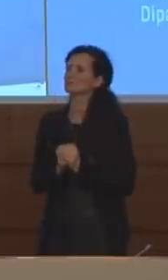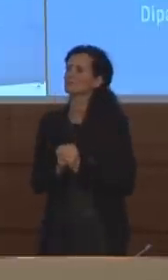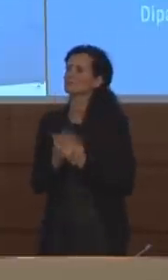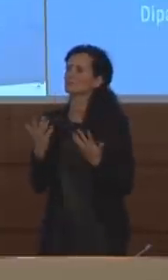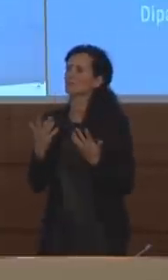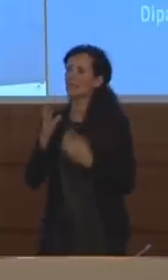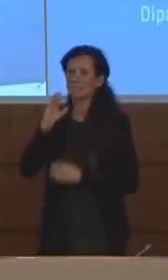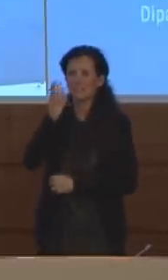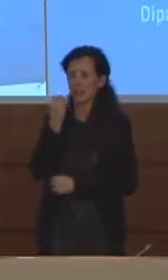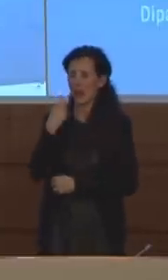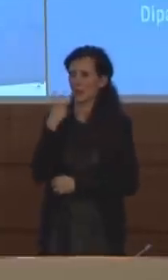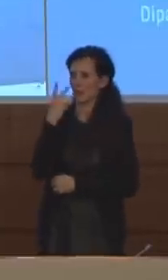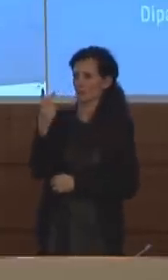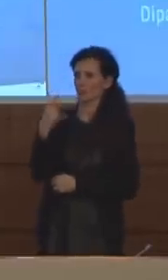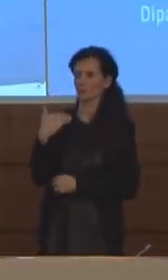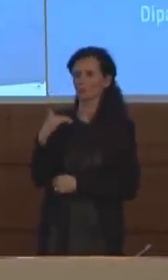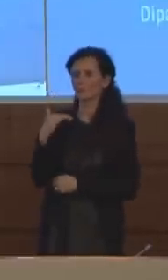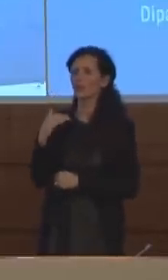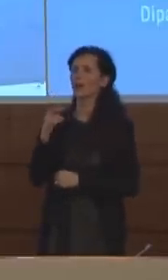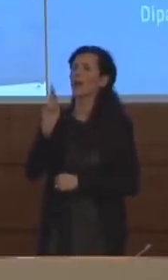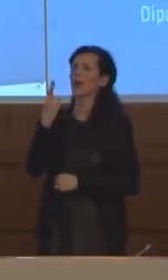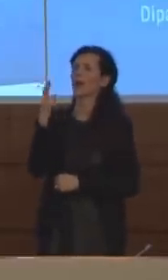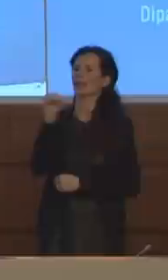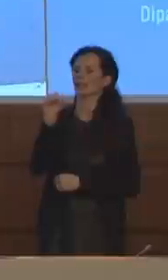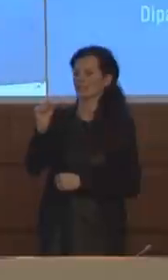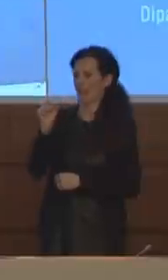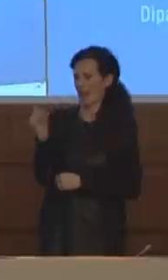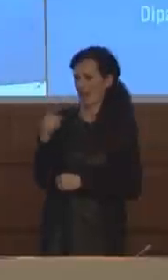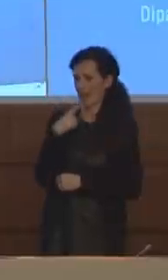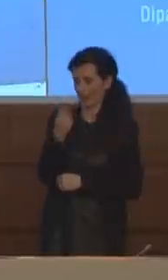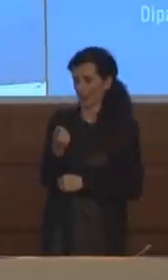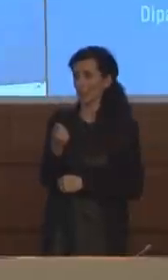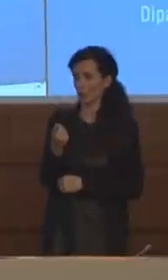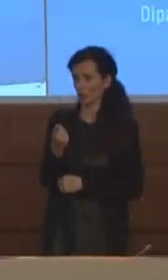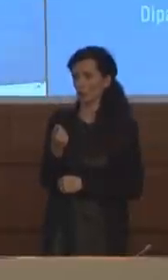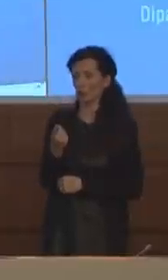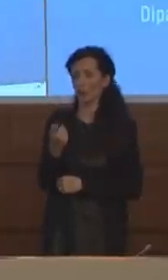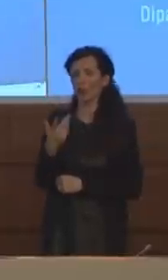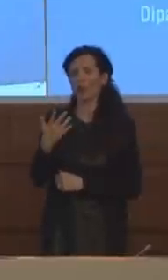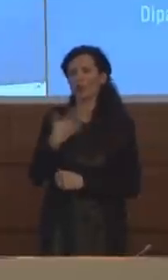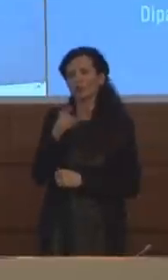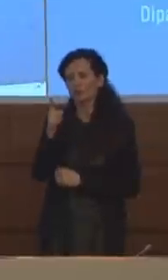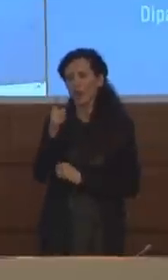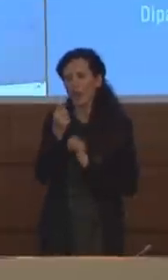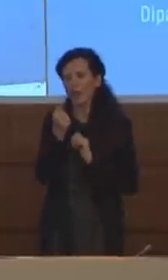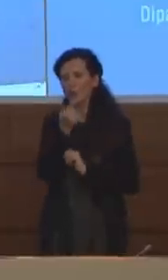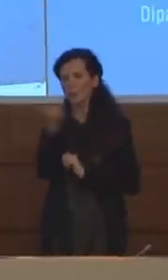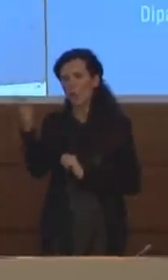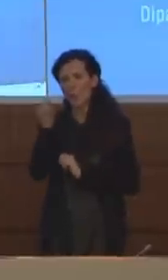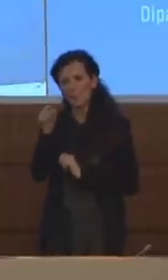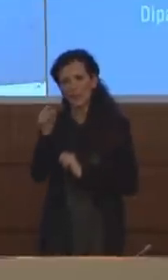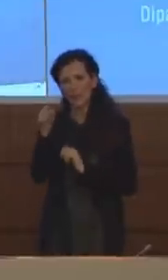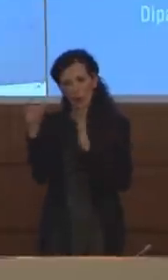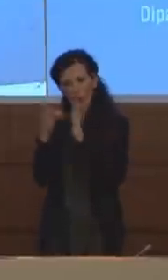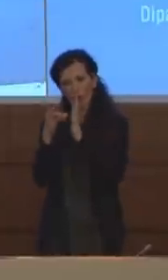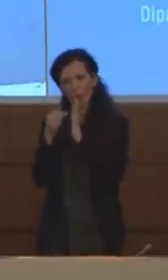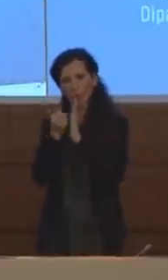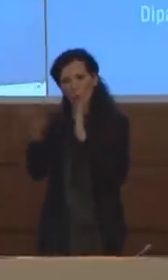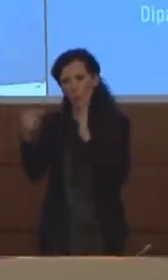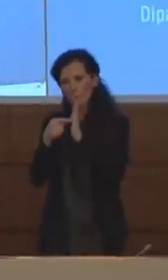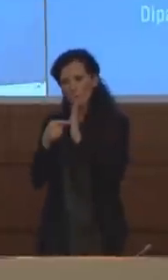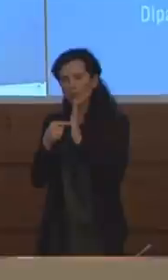dai laziali come ha detto di merda qui il numero mentre appunto